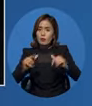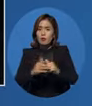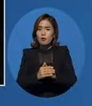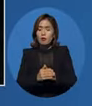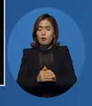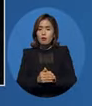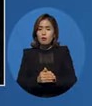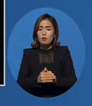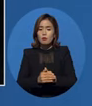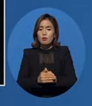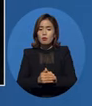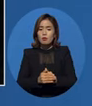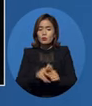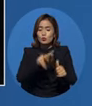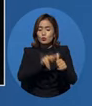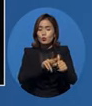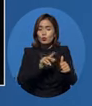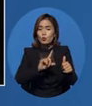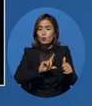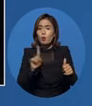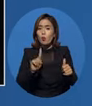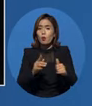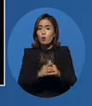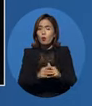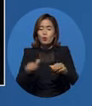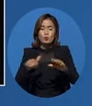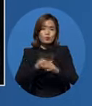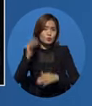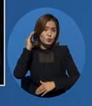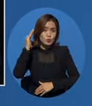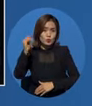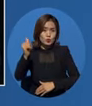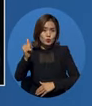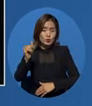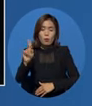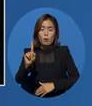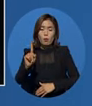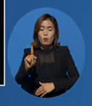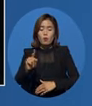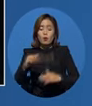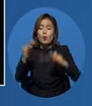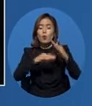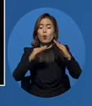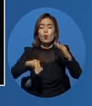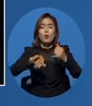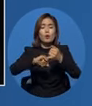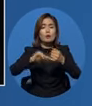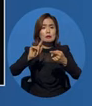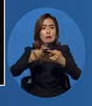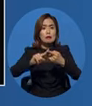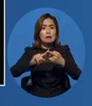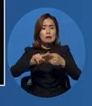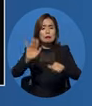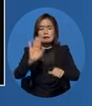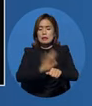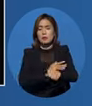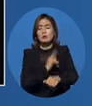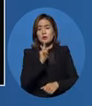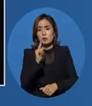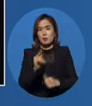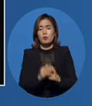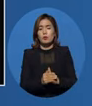그 속 어깨선 기자들에게 문제 인 그 공약 영역을 극은 메시지가 잘못 나간 거